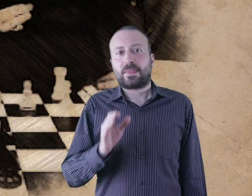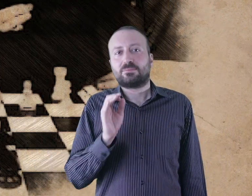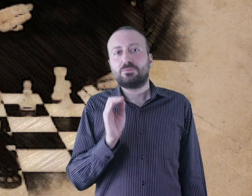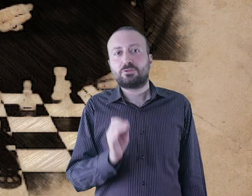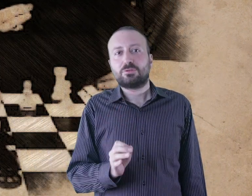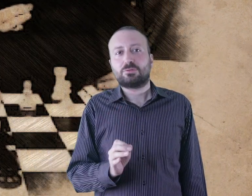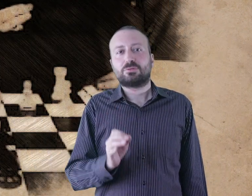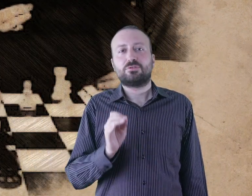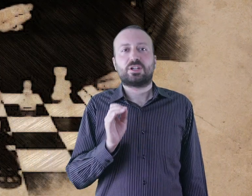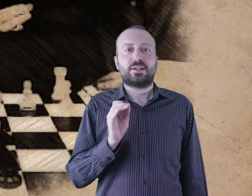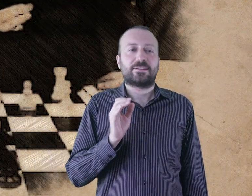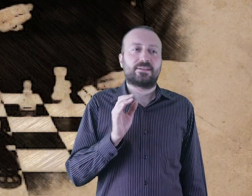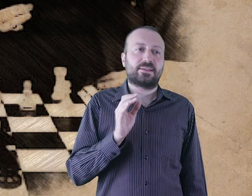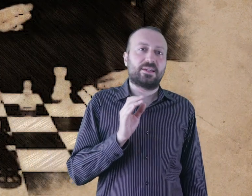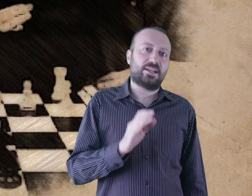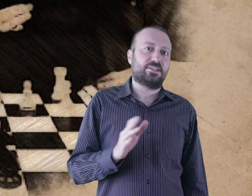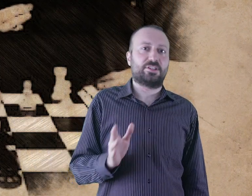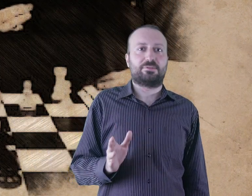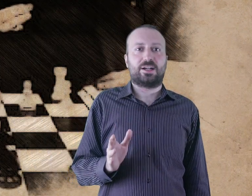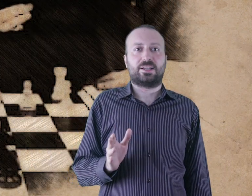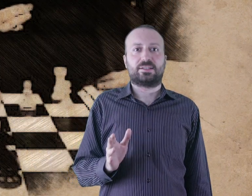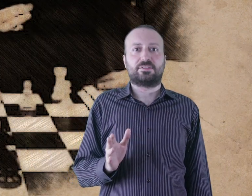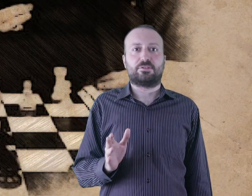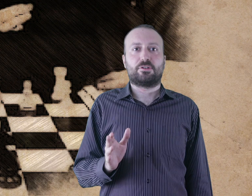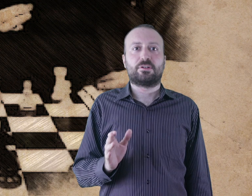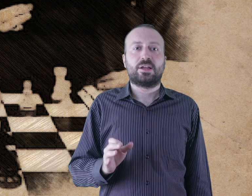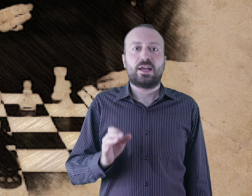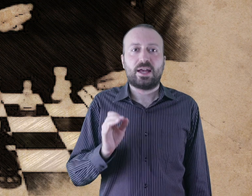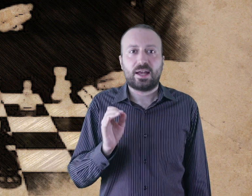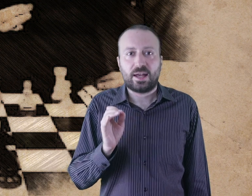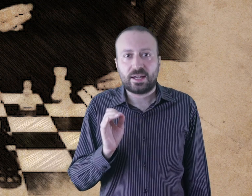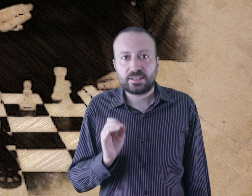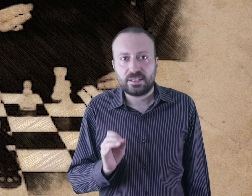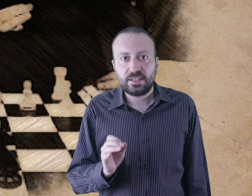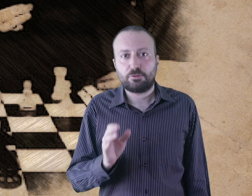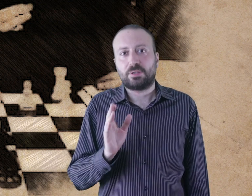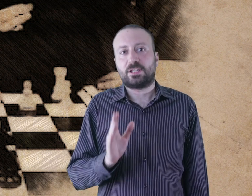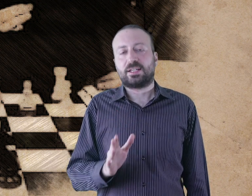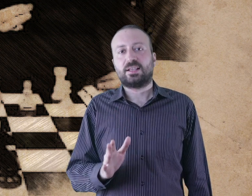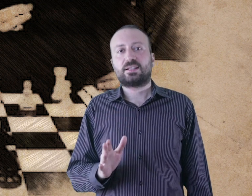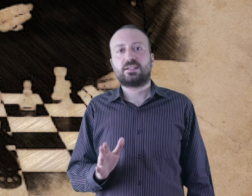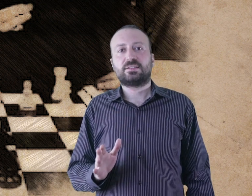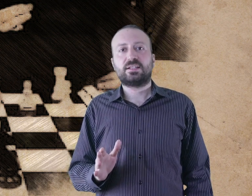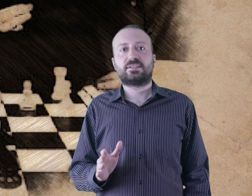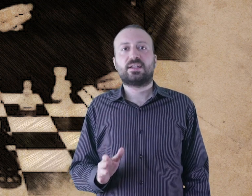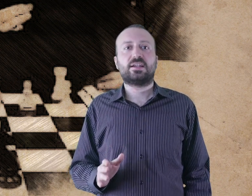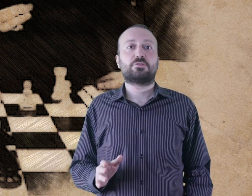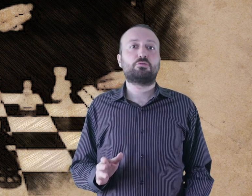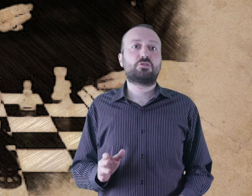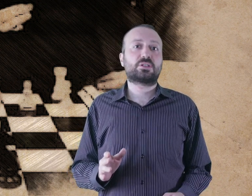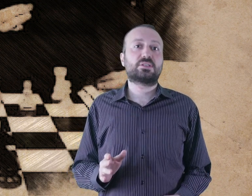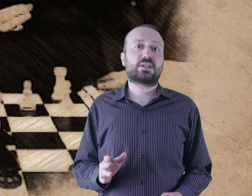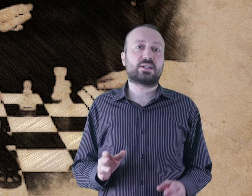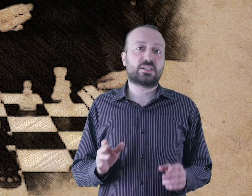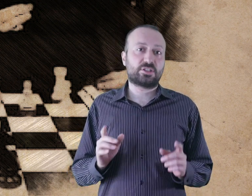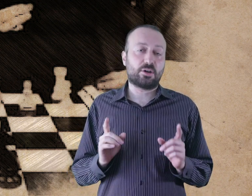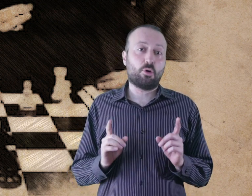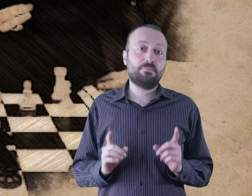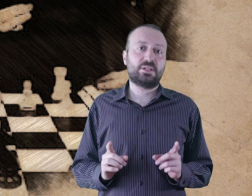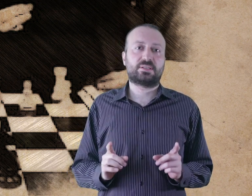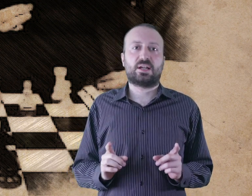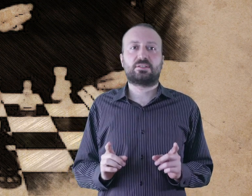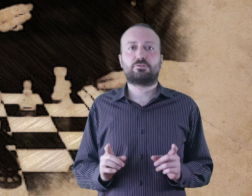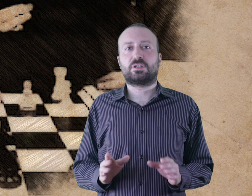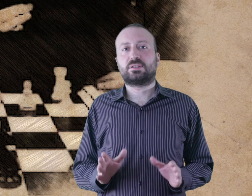itibaren mümkün olduğunca eğlenceli bir hale getiriliyor. Ergenlik dönemine geldiklerinde ise 3 kız kardeş